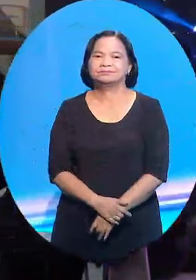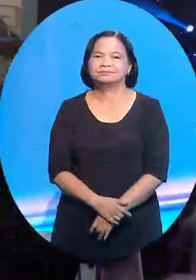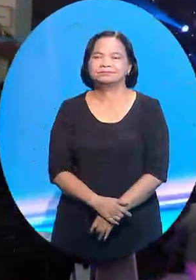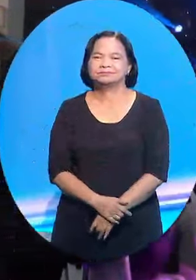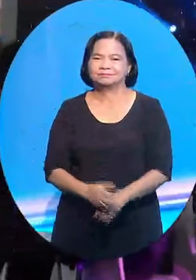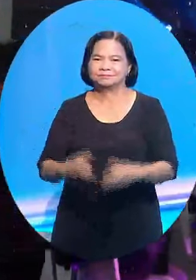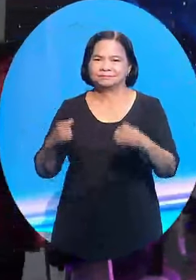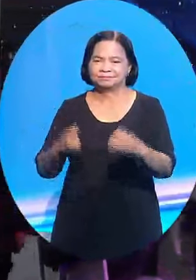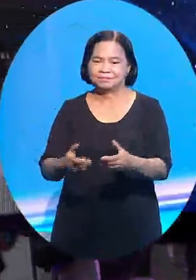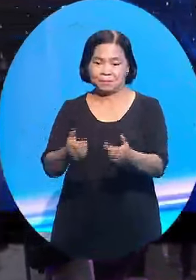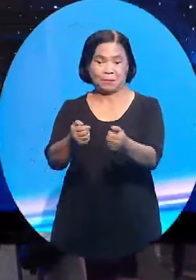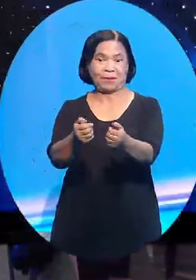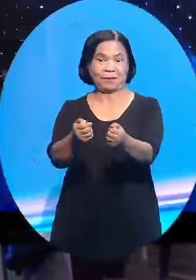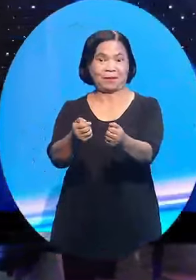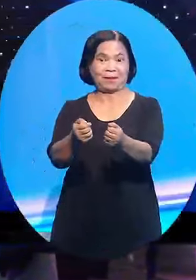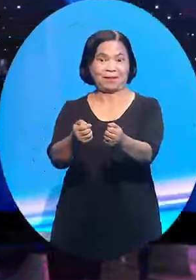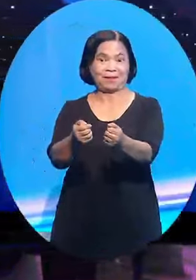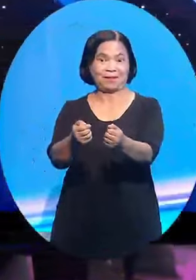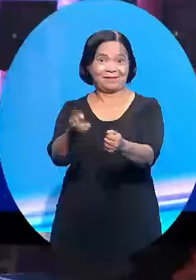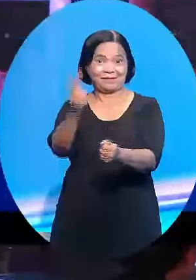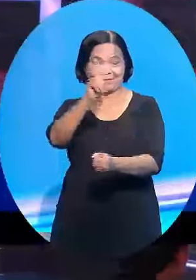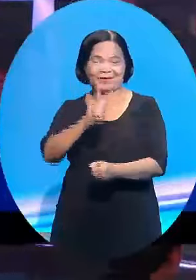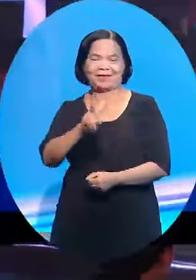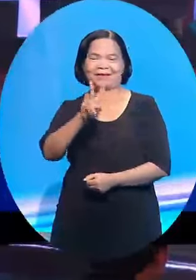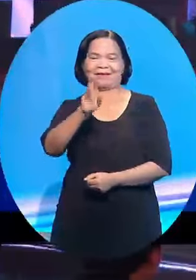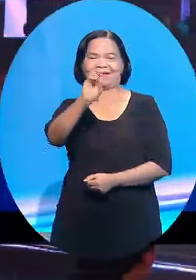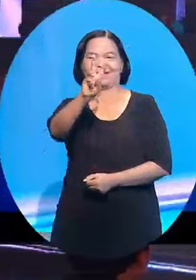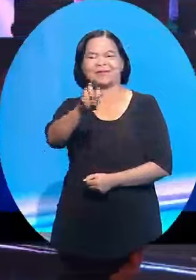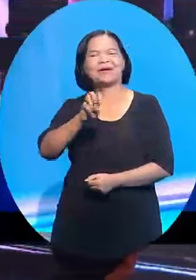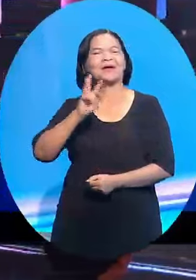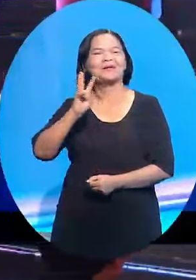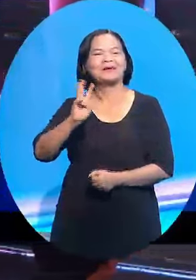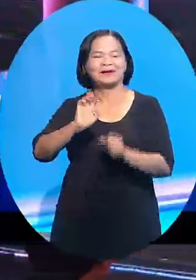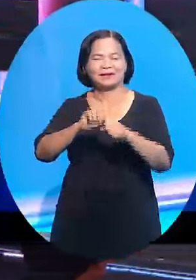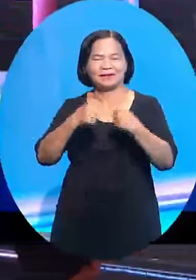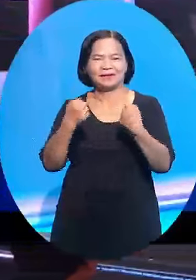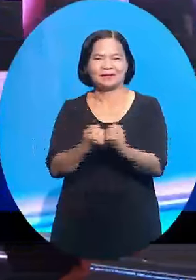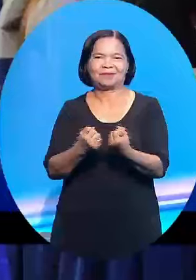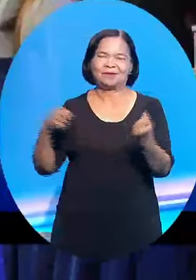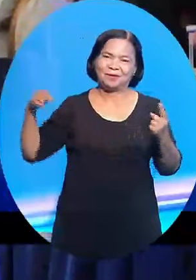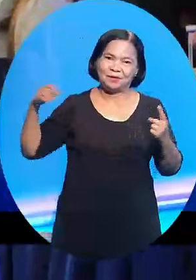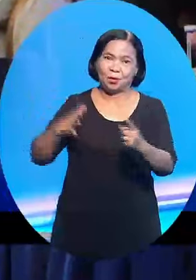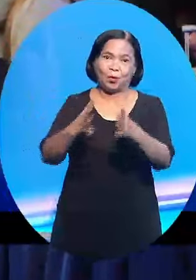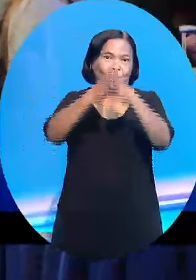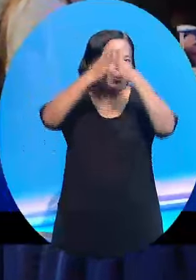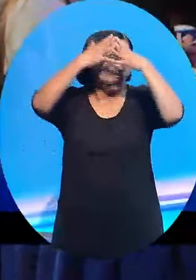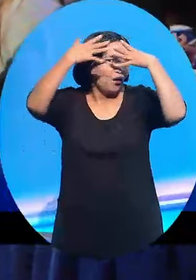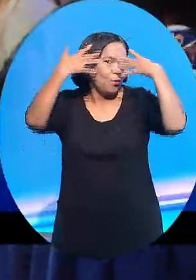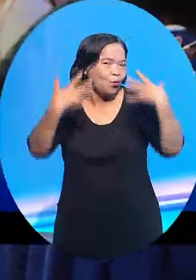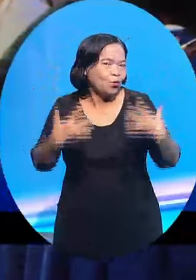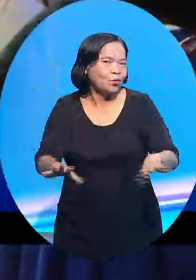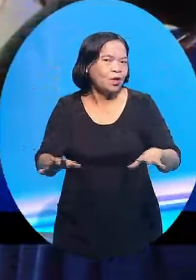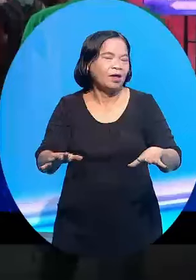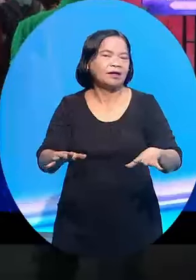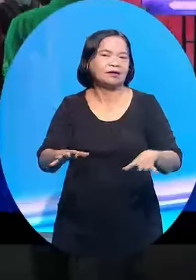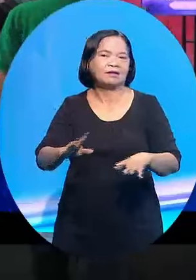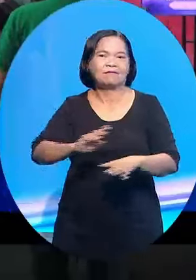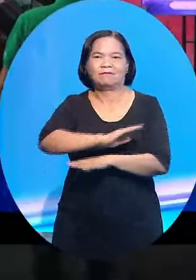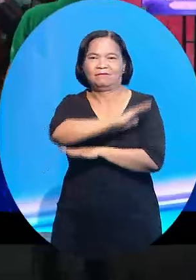Ngày hội Game Việt 2023 được tổ chức lần đầu tiên tại thành phố Hồ Chí Minh với sự tham dự của hàng trăm nhà phát triển, đại diện studio